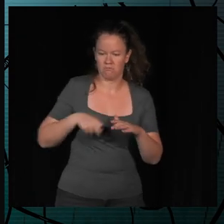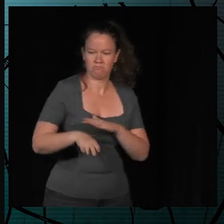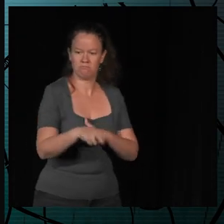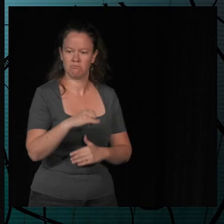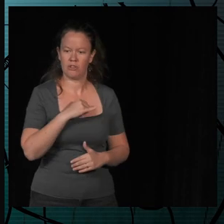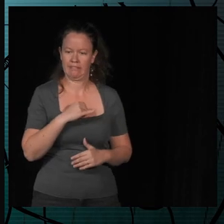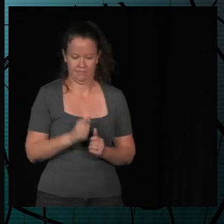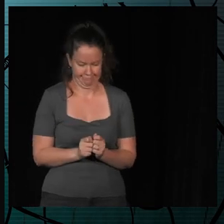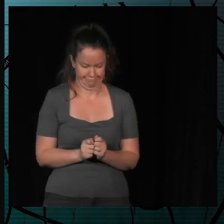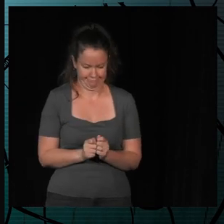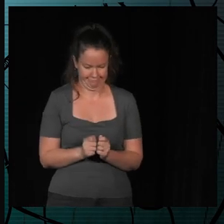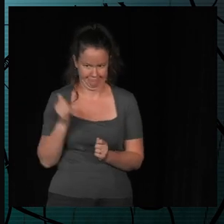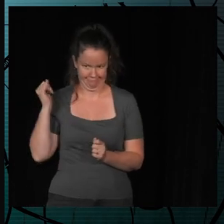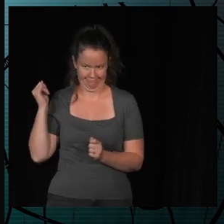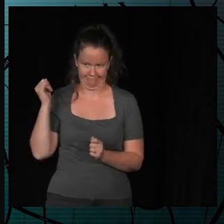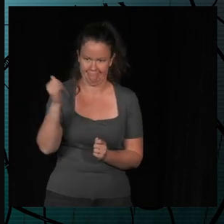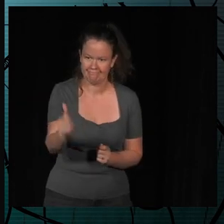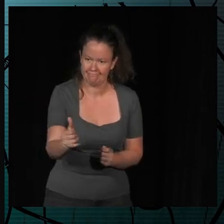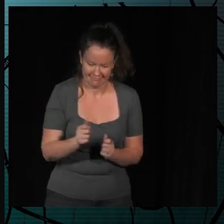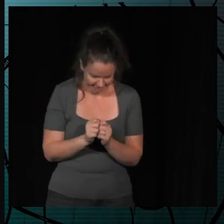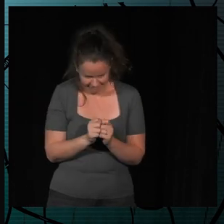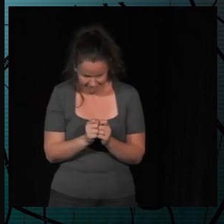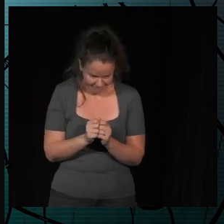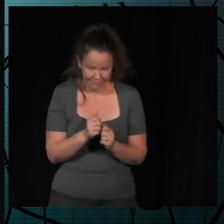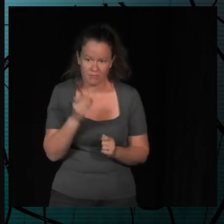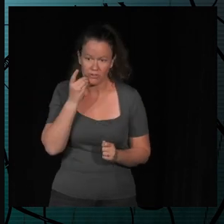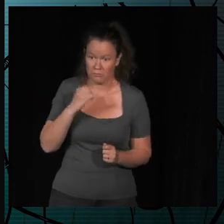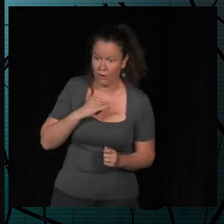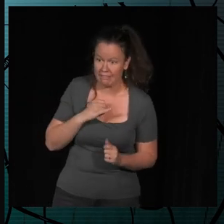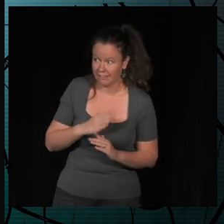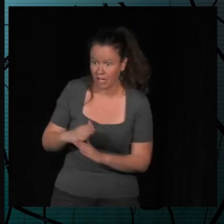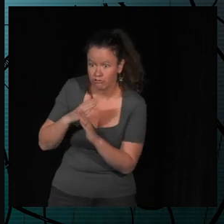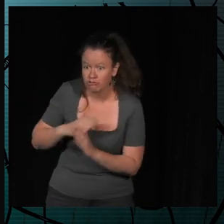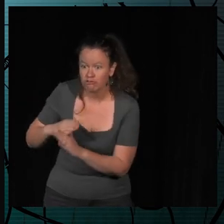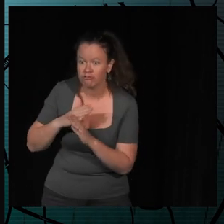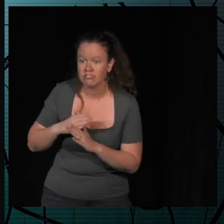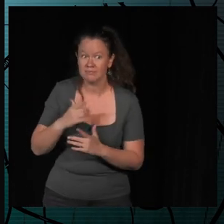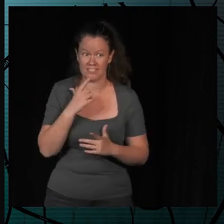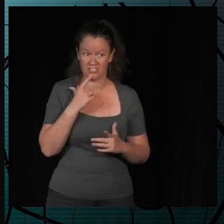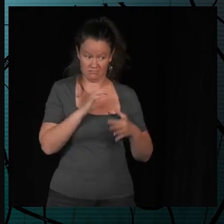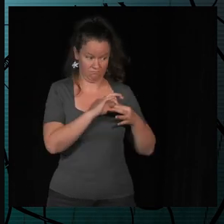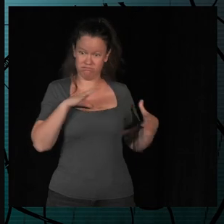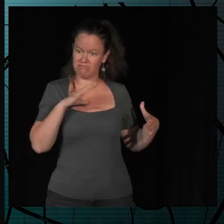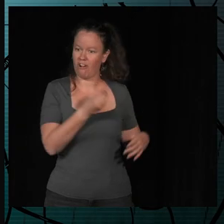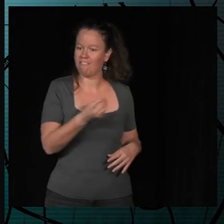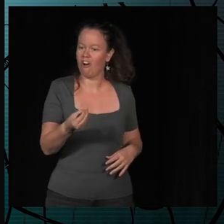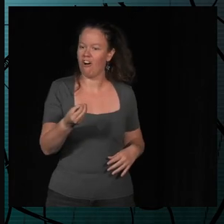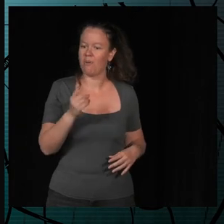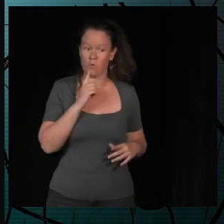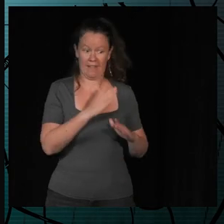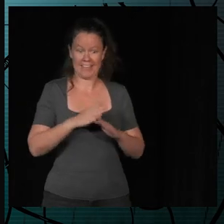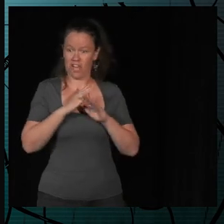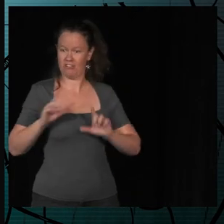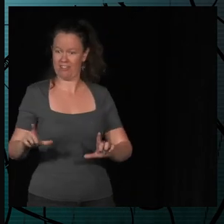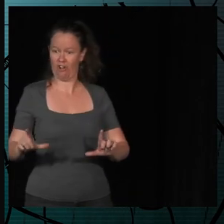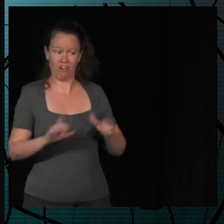portable mais du coup ça pose la question est-ce que les parents ont encore une relation avec leur enfant s'ils passent leur temps à être avec une